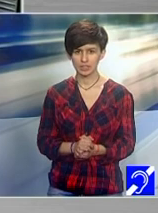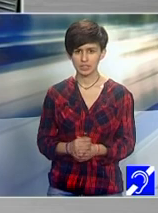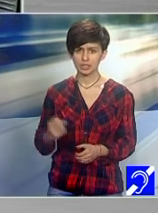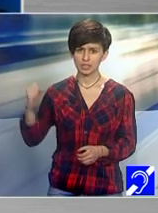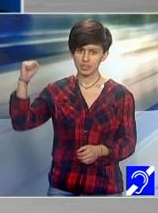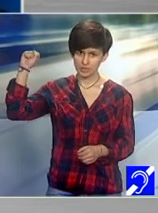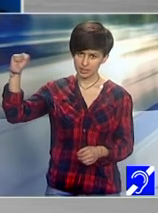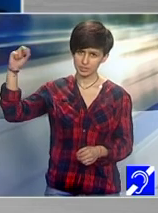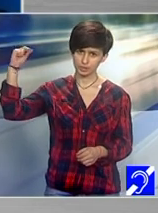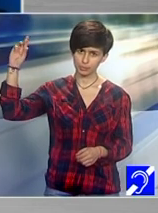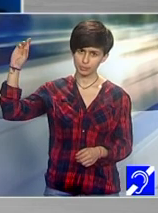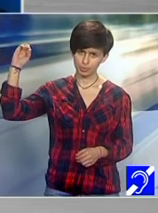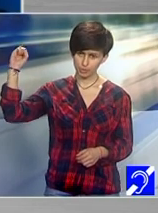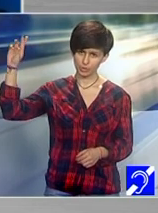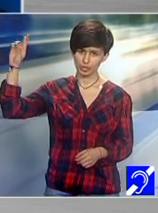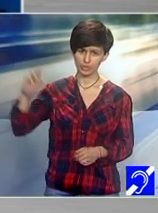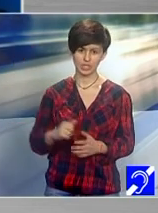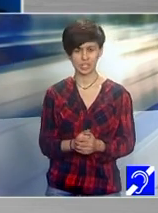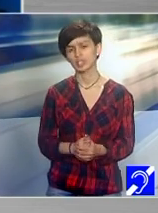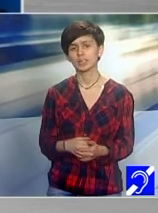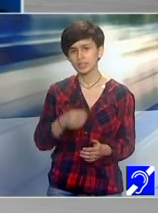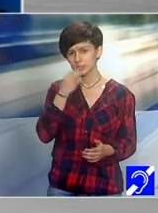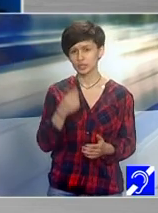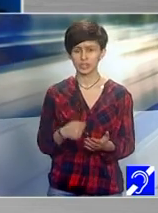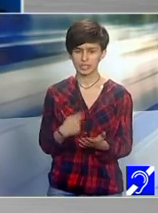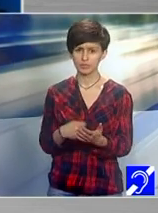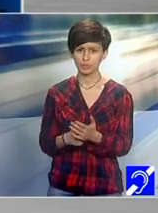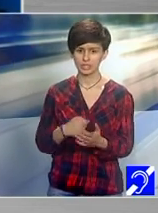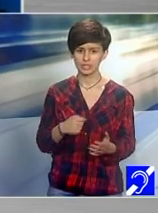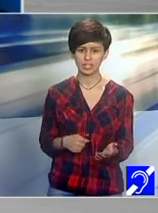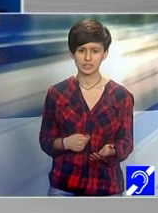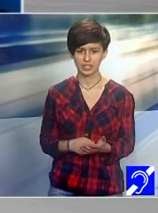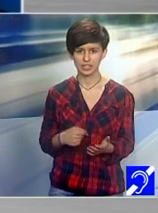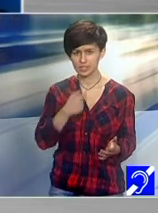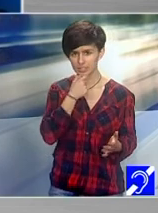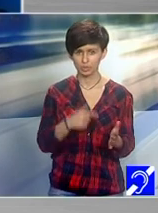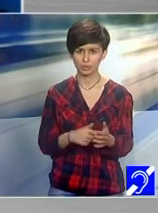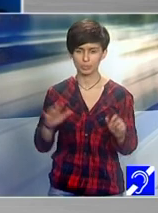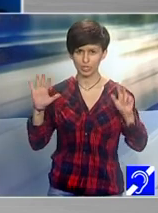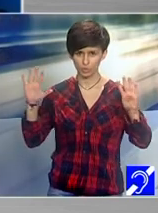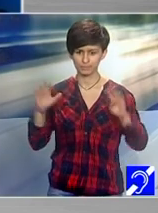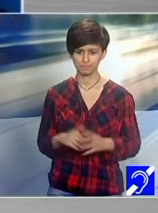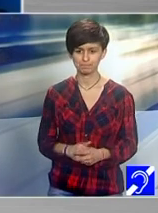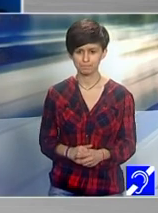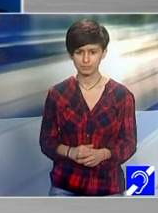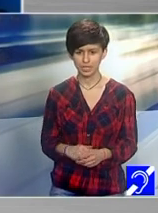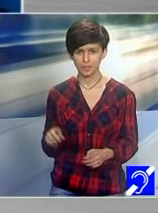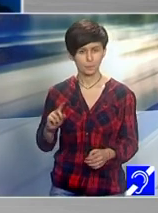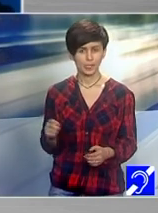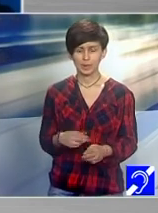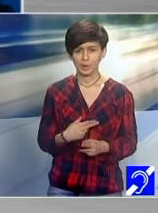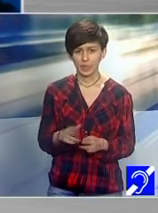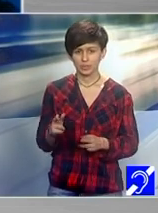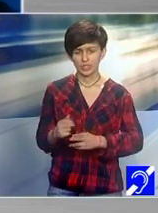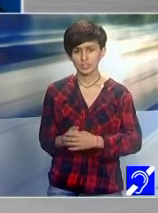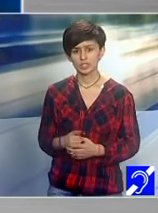plăti raportându-se la salariul din 2009, care era cam 60%. De ce? Nu știm. Am cerut de 1000 de ori. Domnule, nu este corect. Avem un